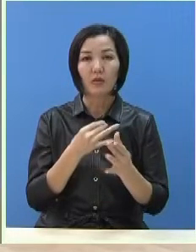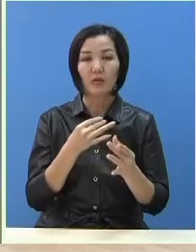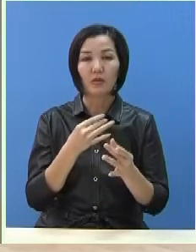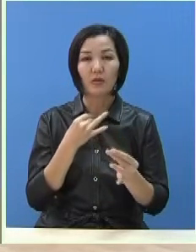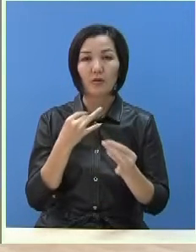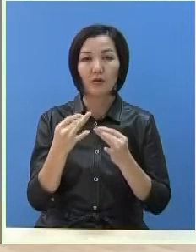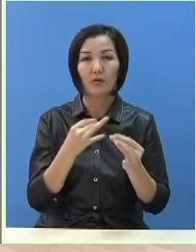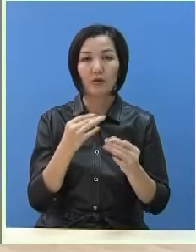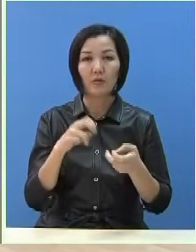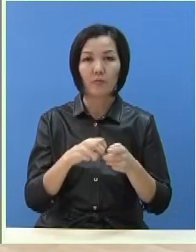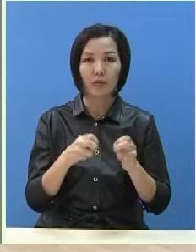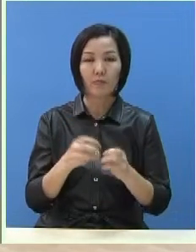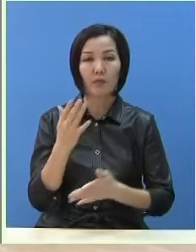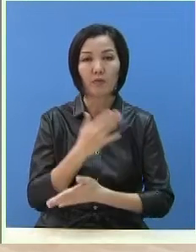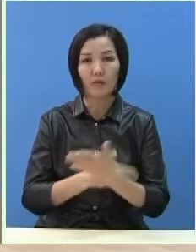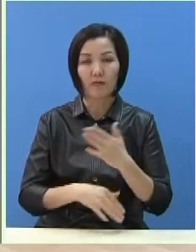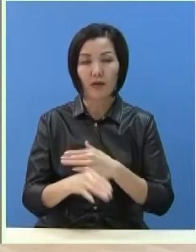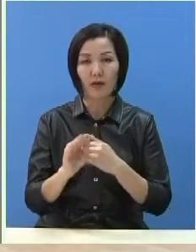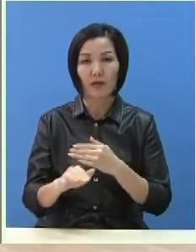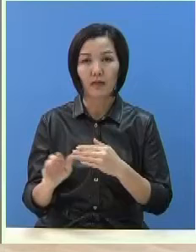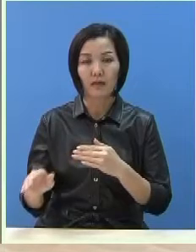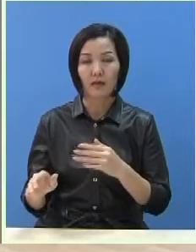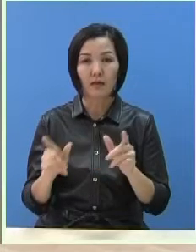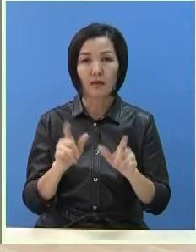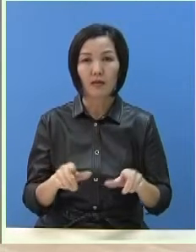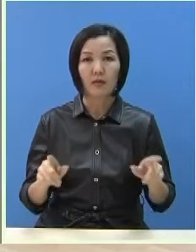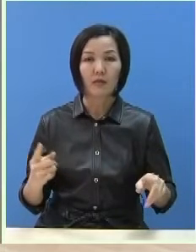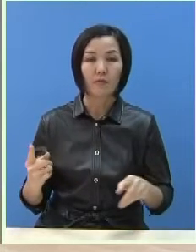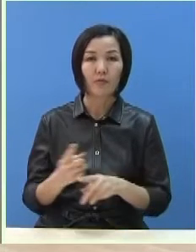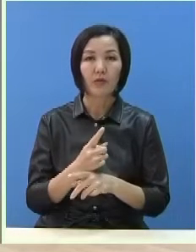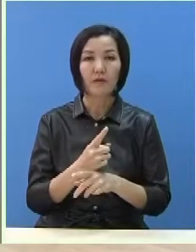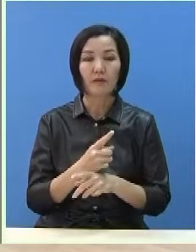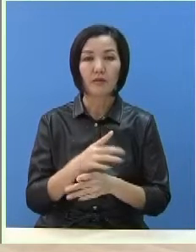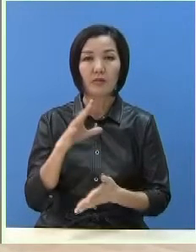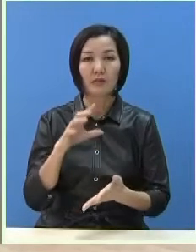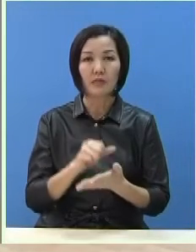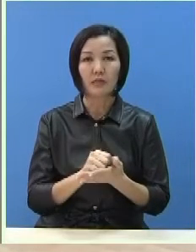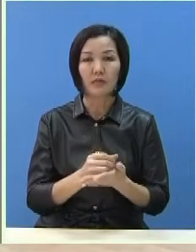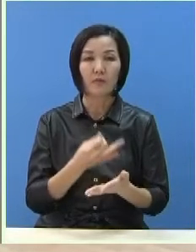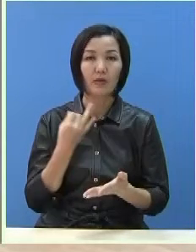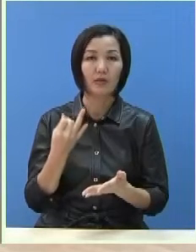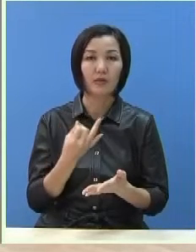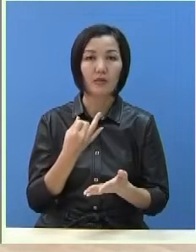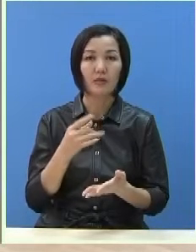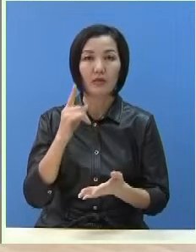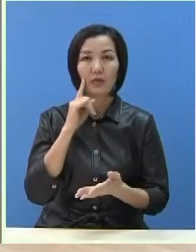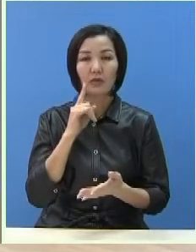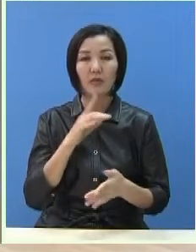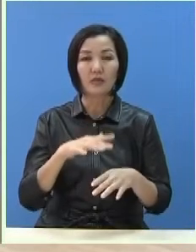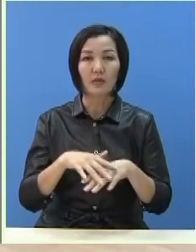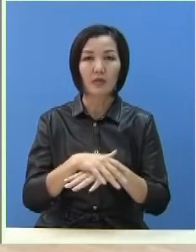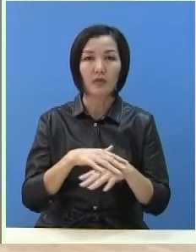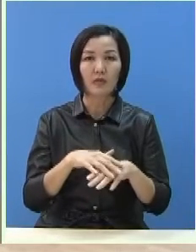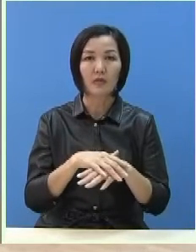затронул проблемы инвалидов? Почему в первичную очередь занимает интересы казахской нации, а